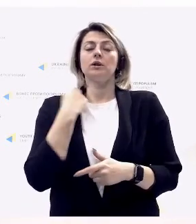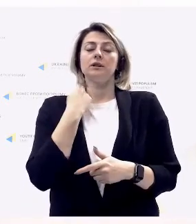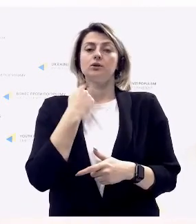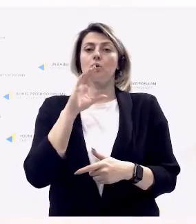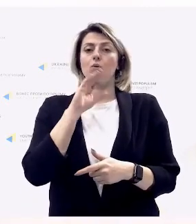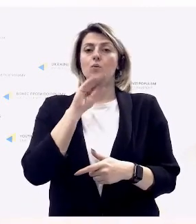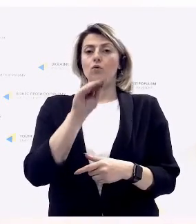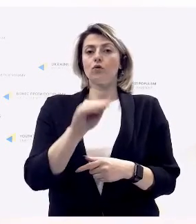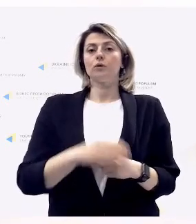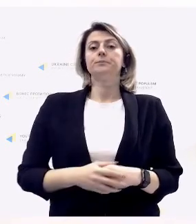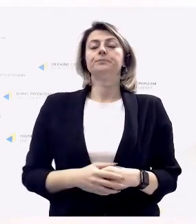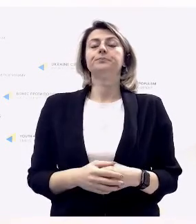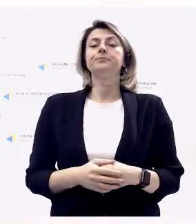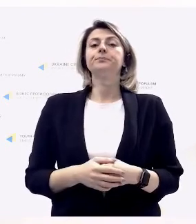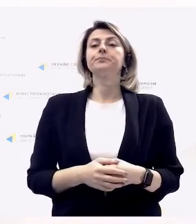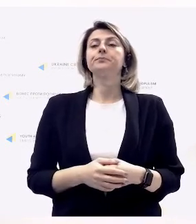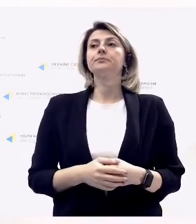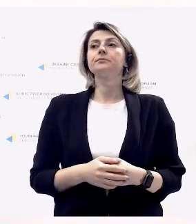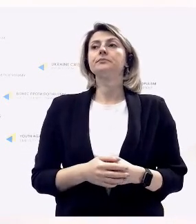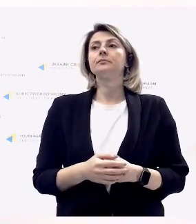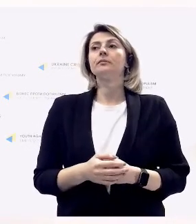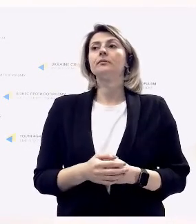англійською мовою. Переходимо до питань.